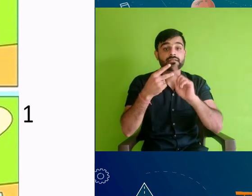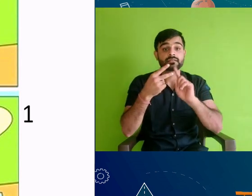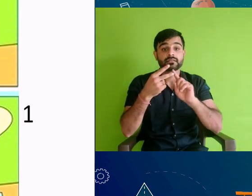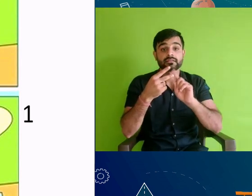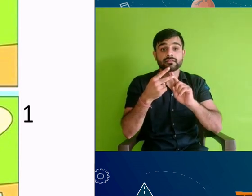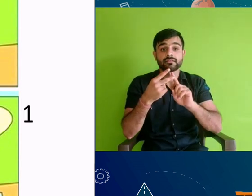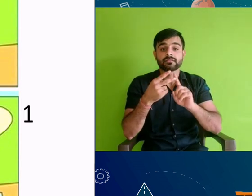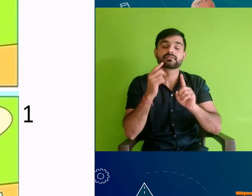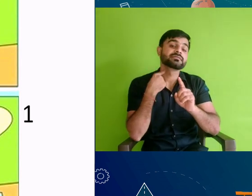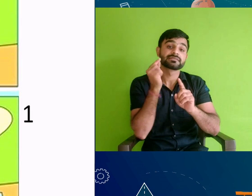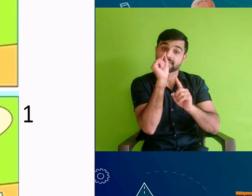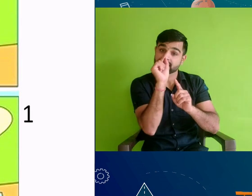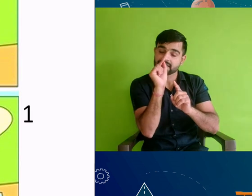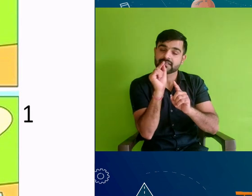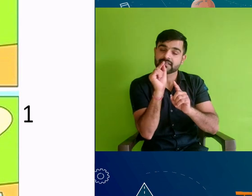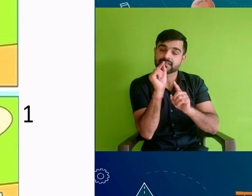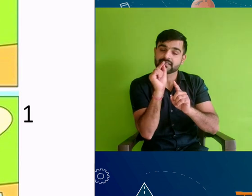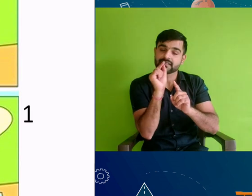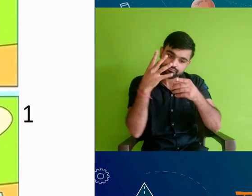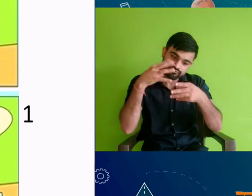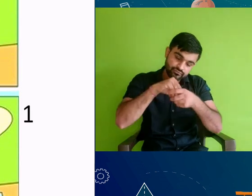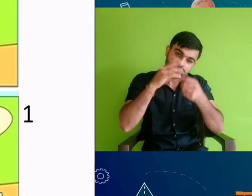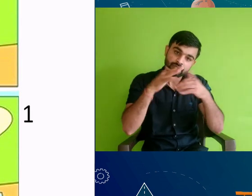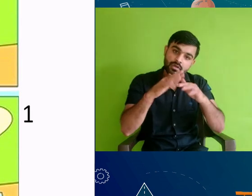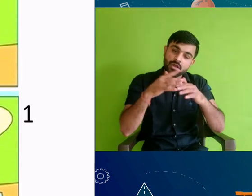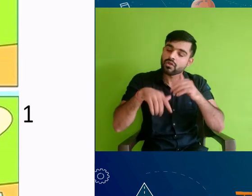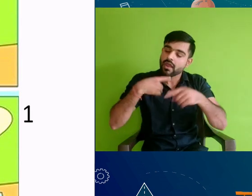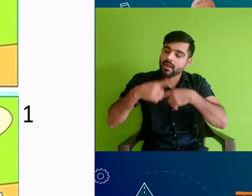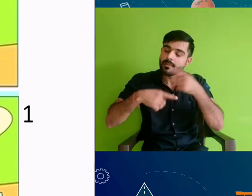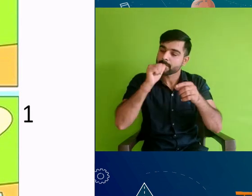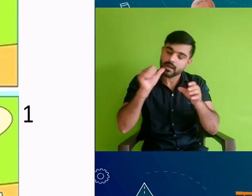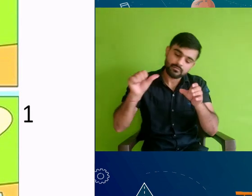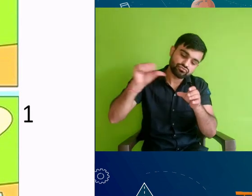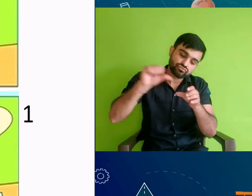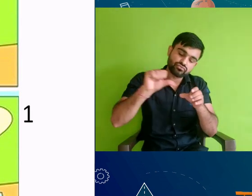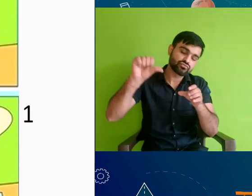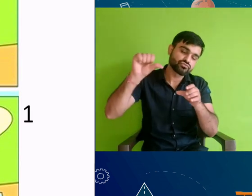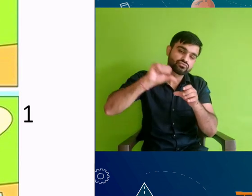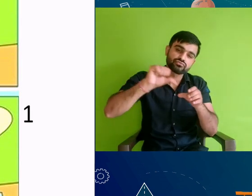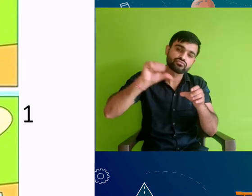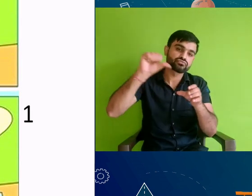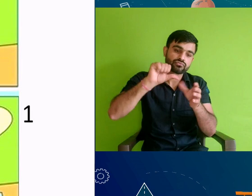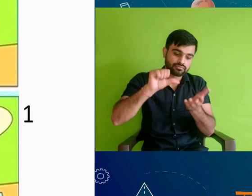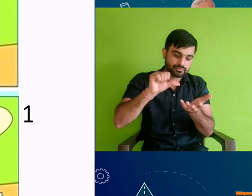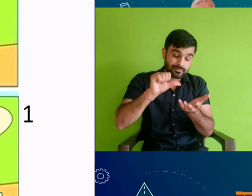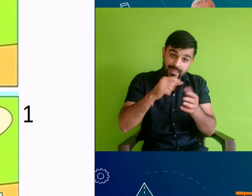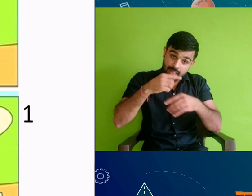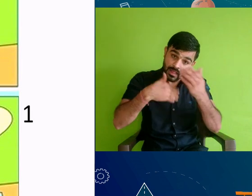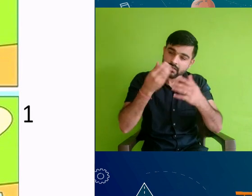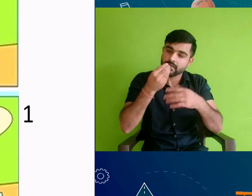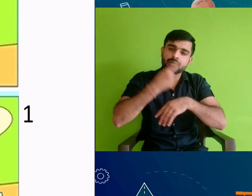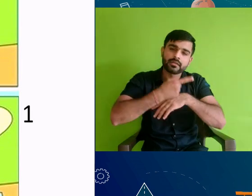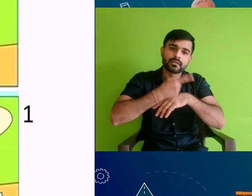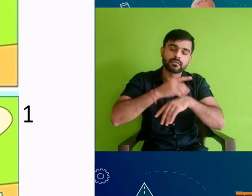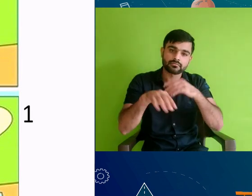हैं, फिर हम रोज थोड़ा थोड़ा पानी गमले में देते हैं, और उसके थोड़े दिनों के बाद उसमें